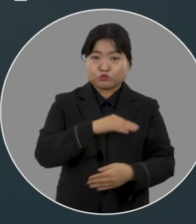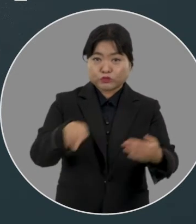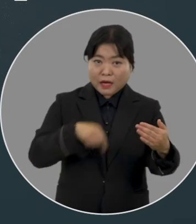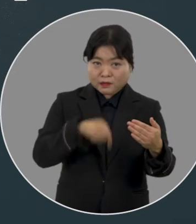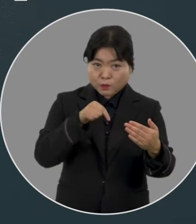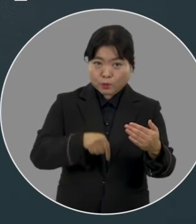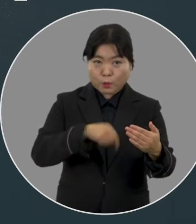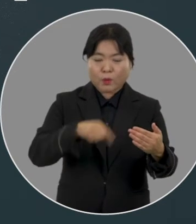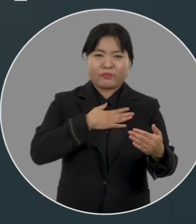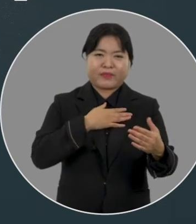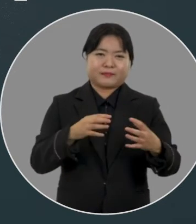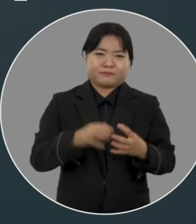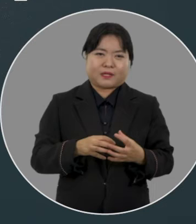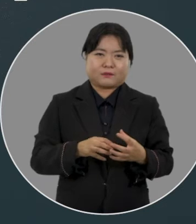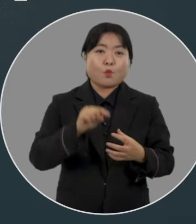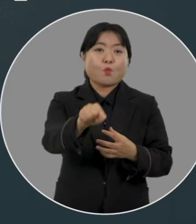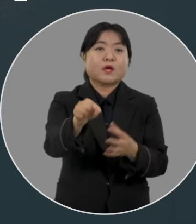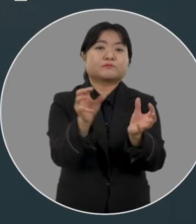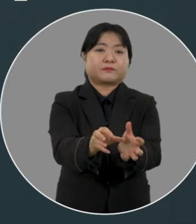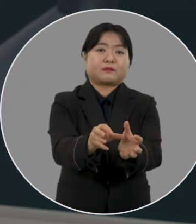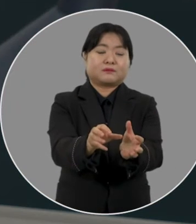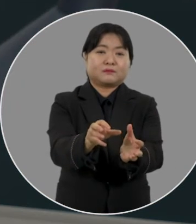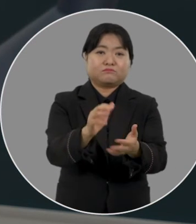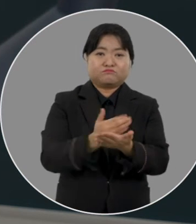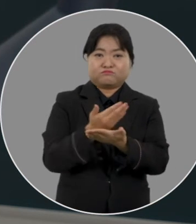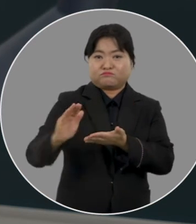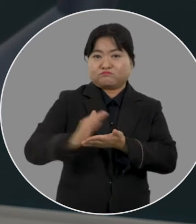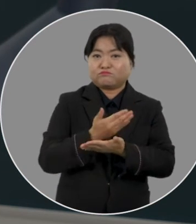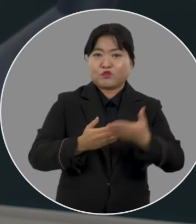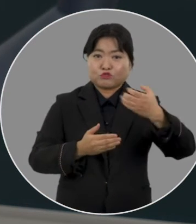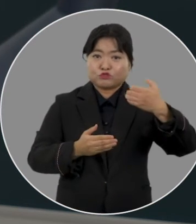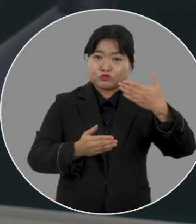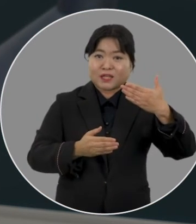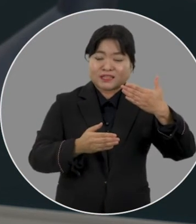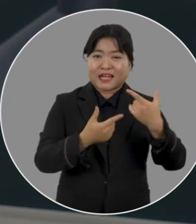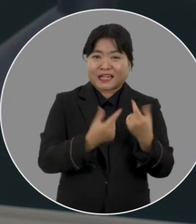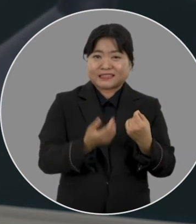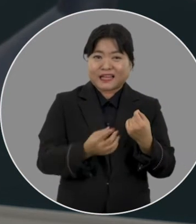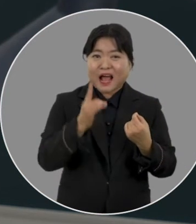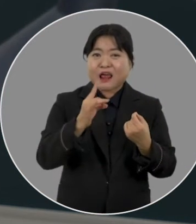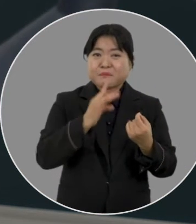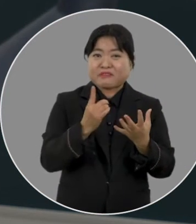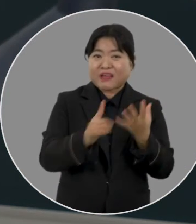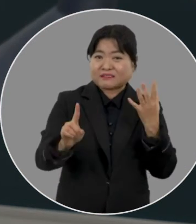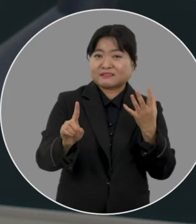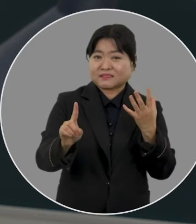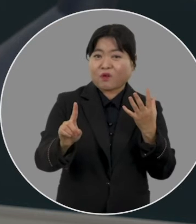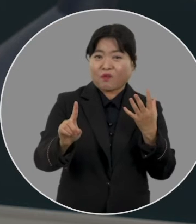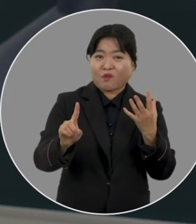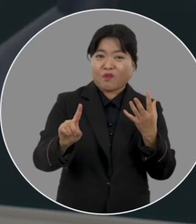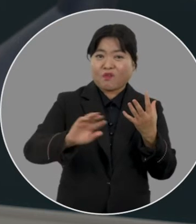우리 안에서도 내 집단, 외 집단 이렇게 99가지가 같은데 한 가지 다른